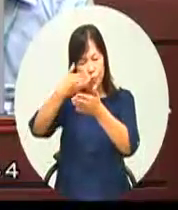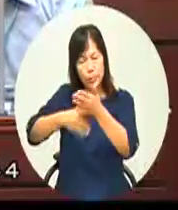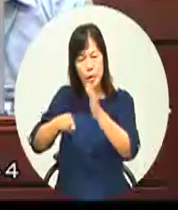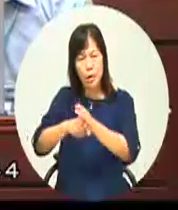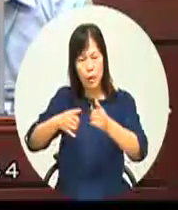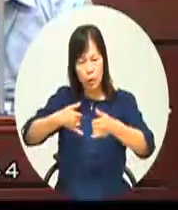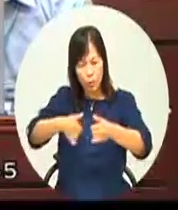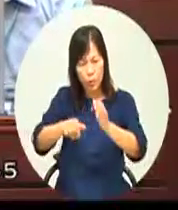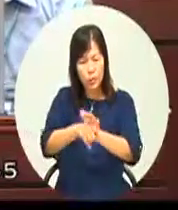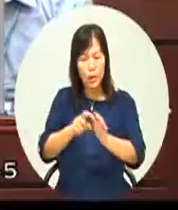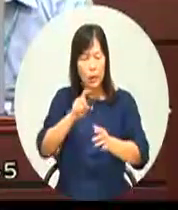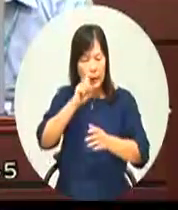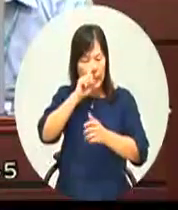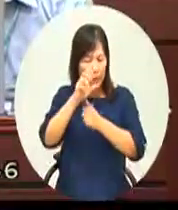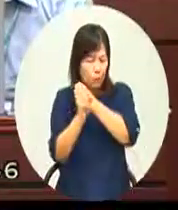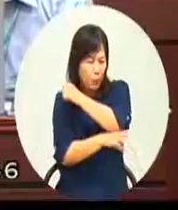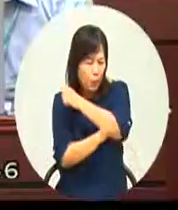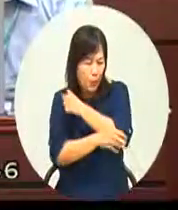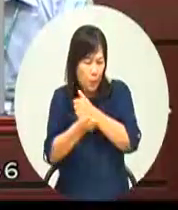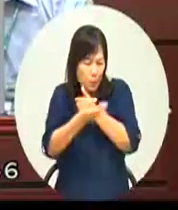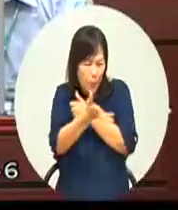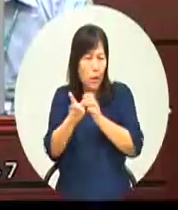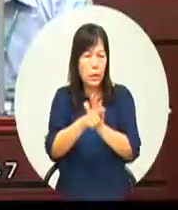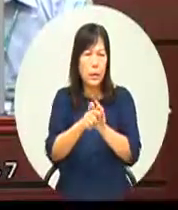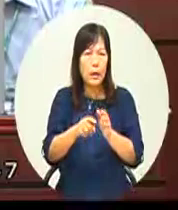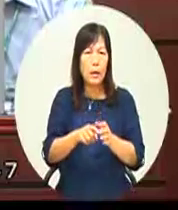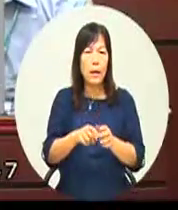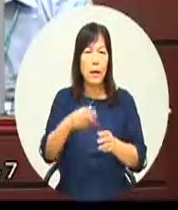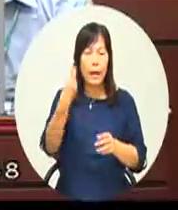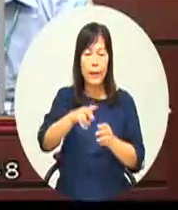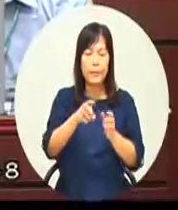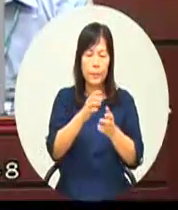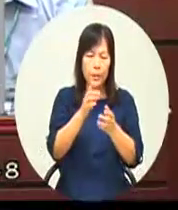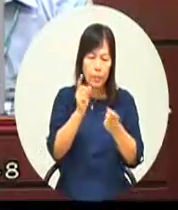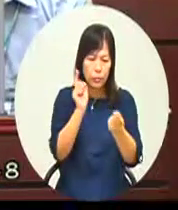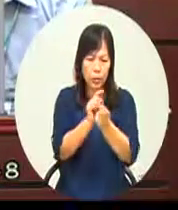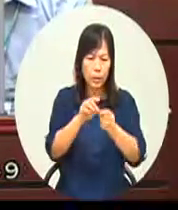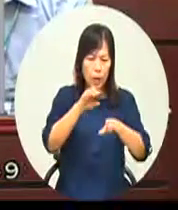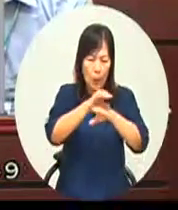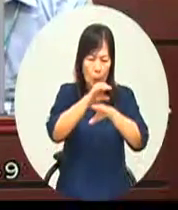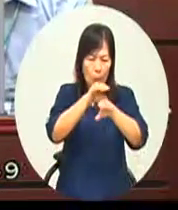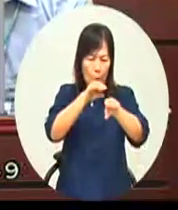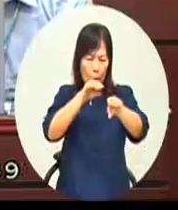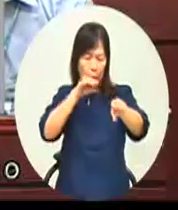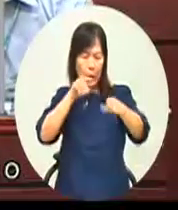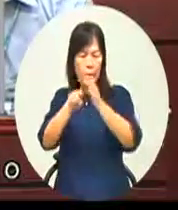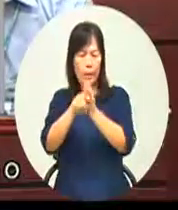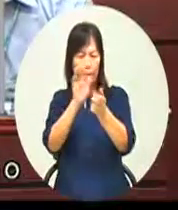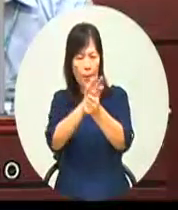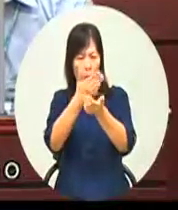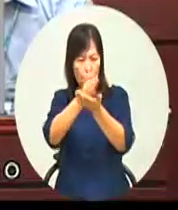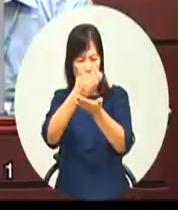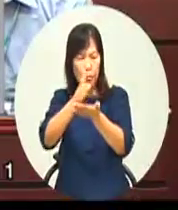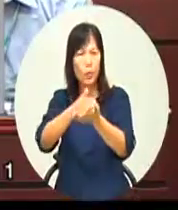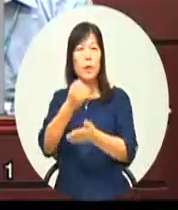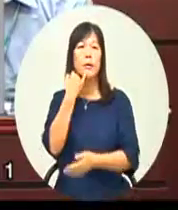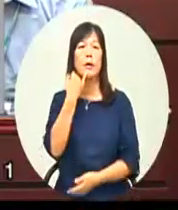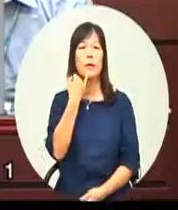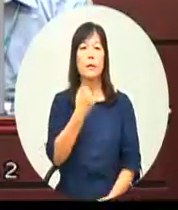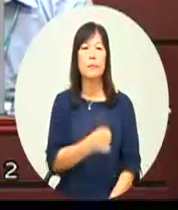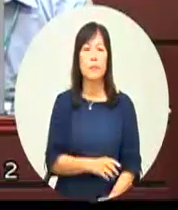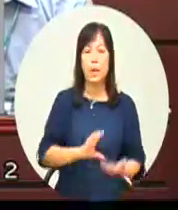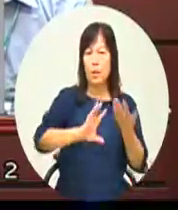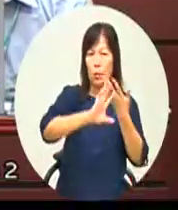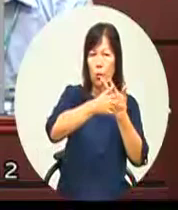路上的空气排放的污染，第二个就是可以疏解比较拥挤的这一个部分。我举一个例子来讲，国外